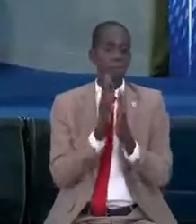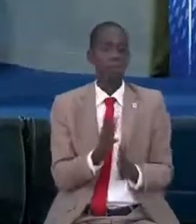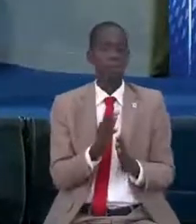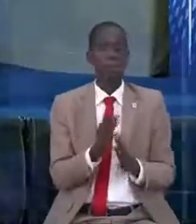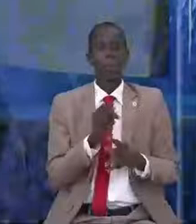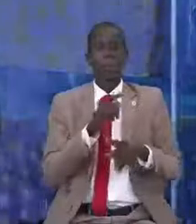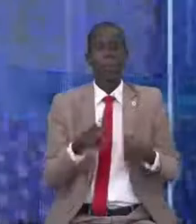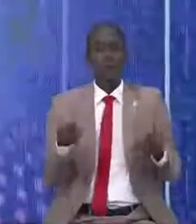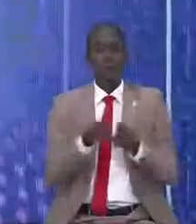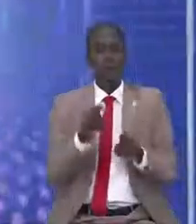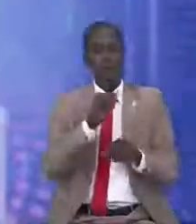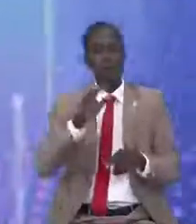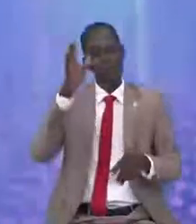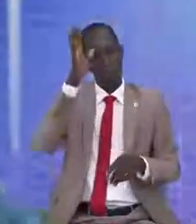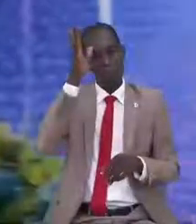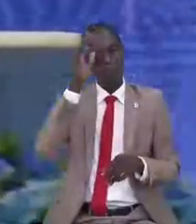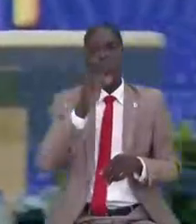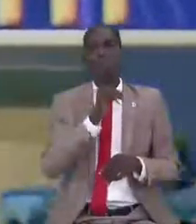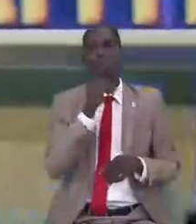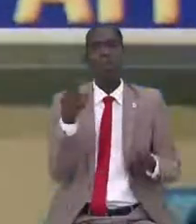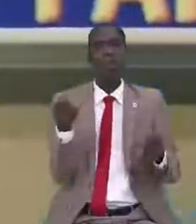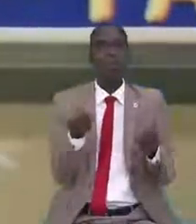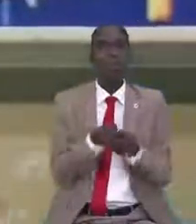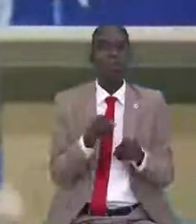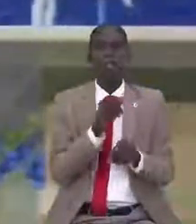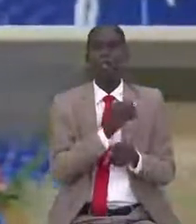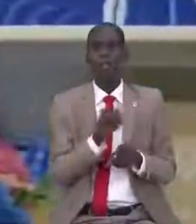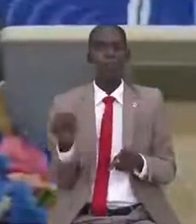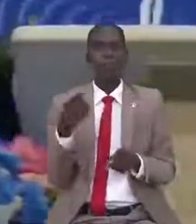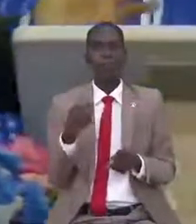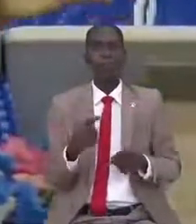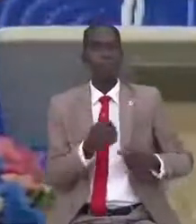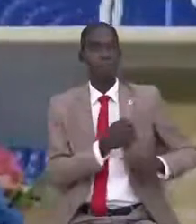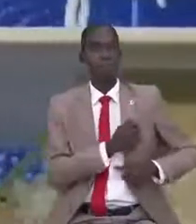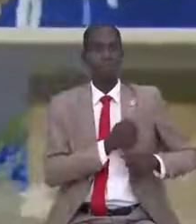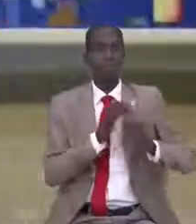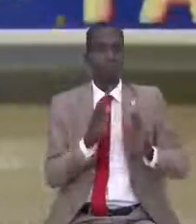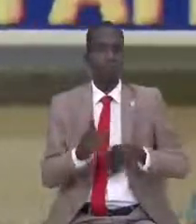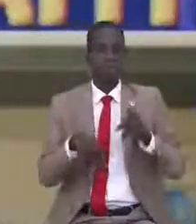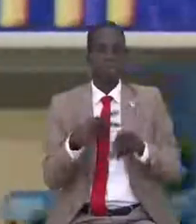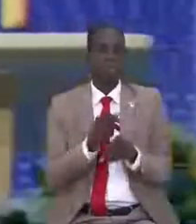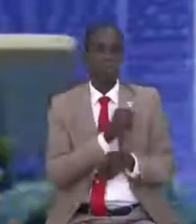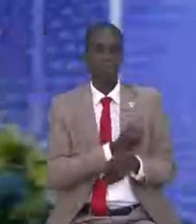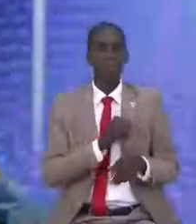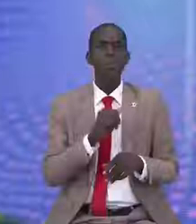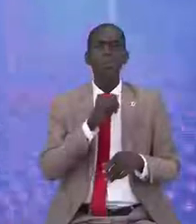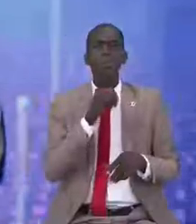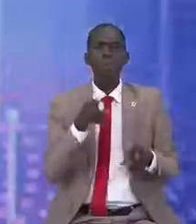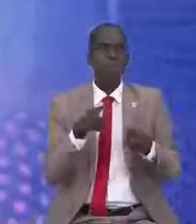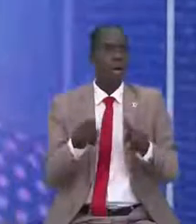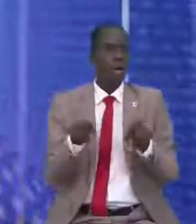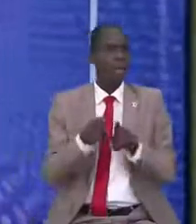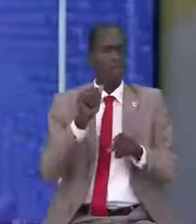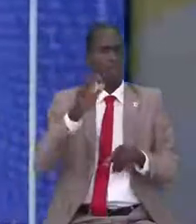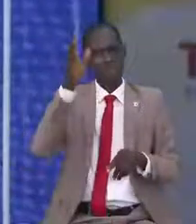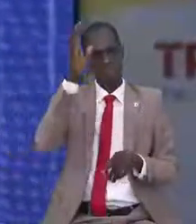et non comme celui qui a servi les gens, comme un père, pas comme un tyran.